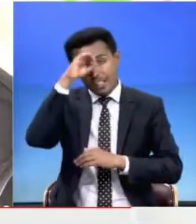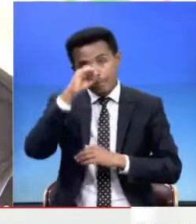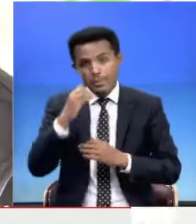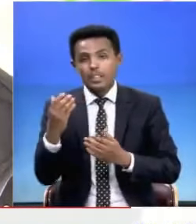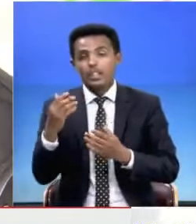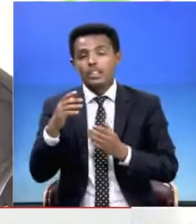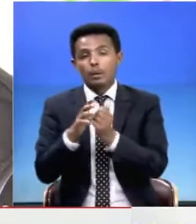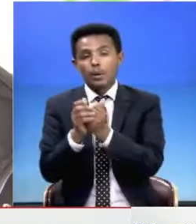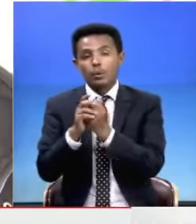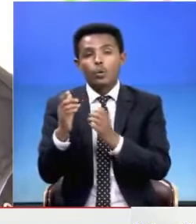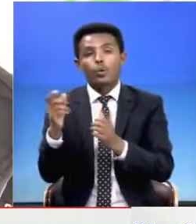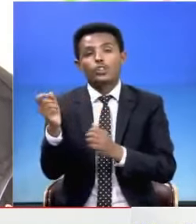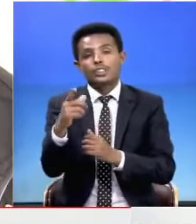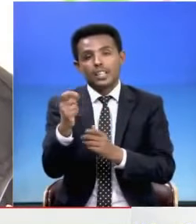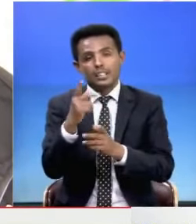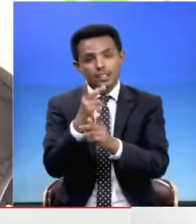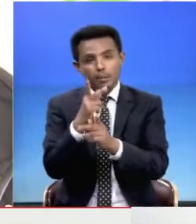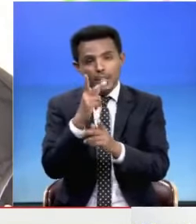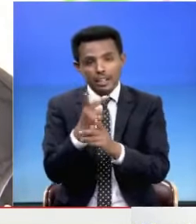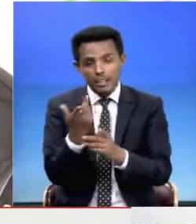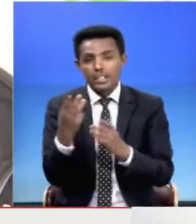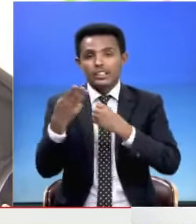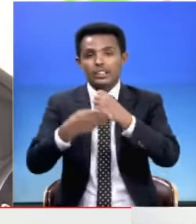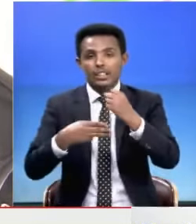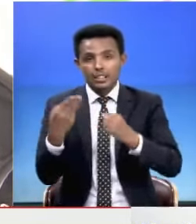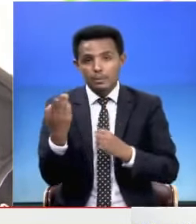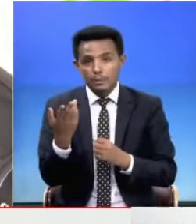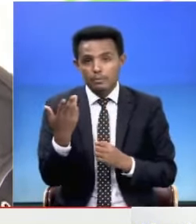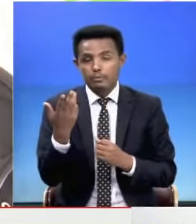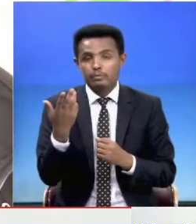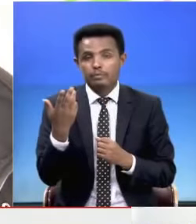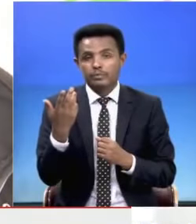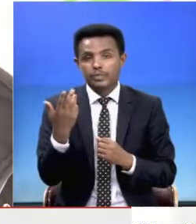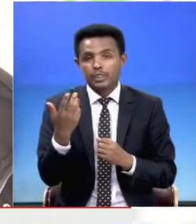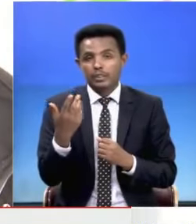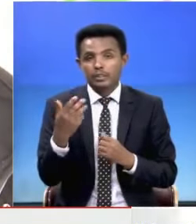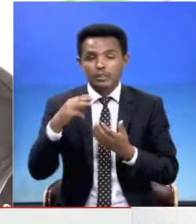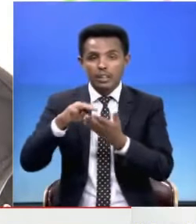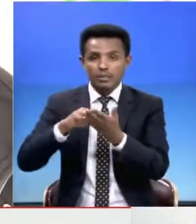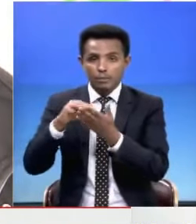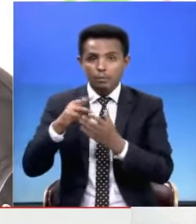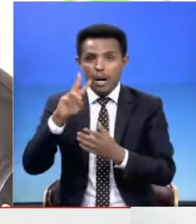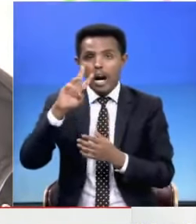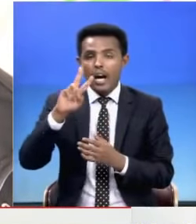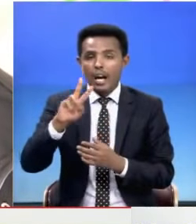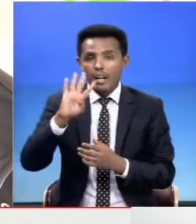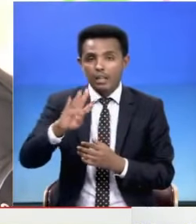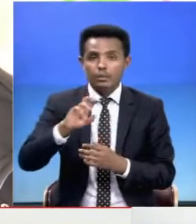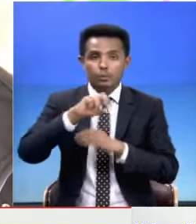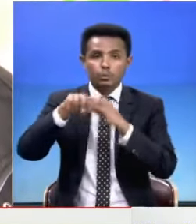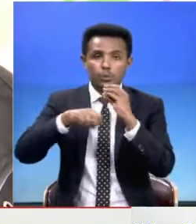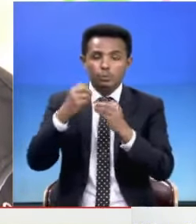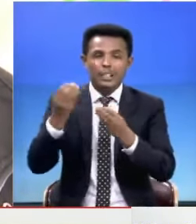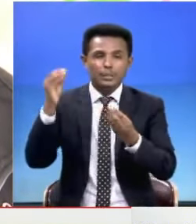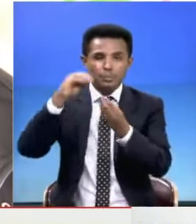ዘር ይጠበቃል። ስንዴም በሶስት ወረዳዎች በ721 ሄክታር፣ ጤፍ በሁለት ወረዳ በ409 ሄክታር